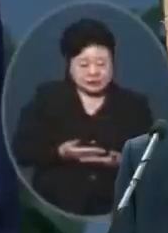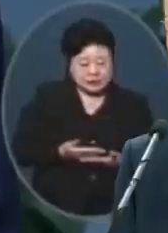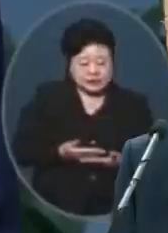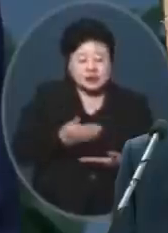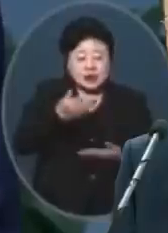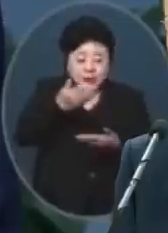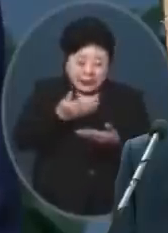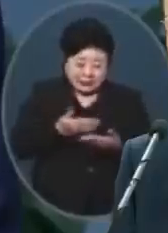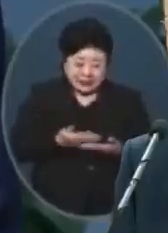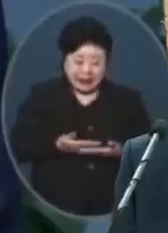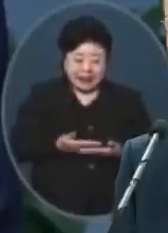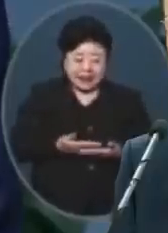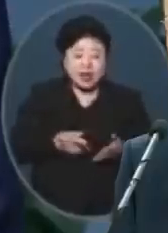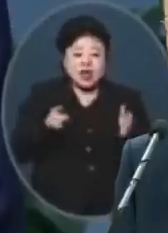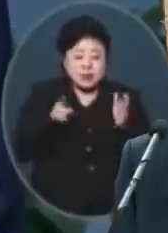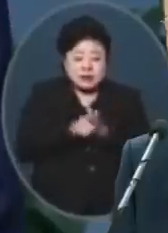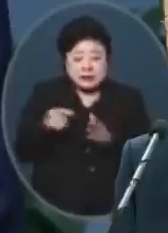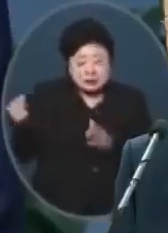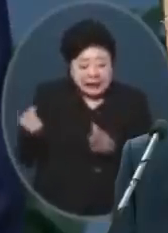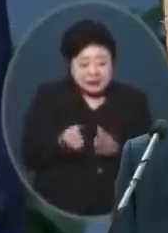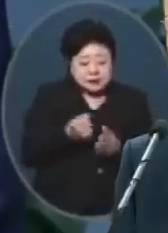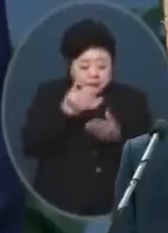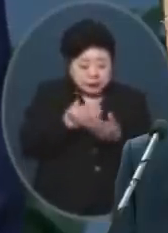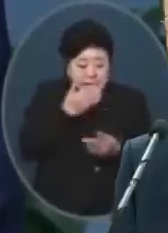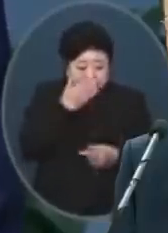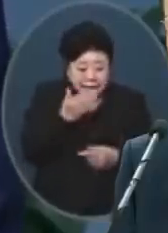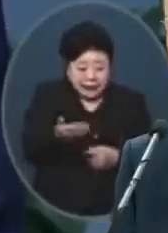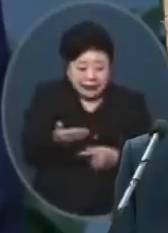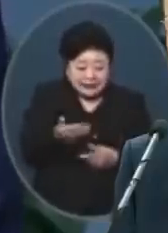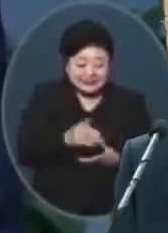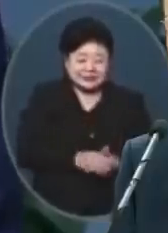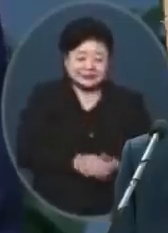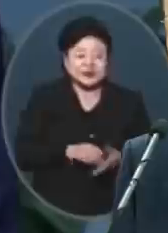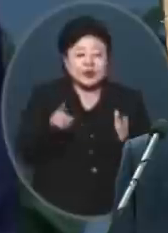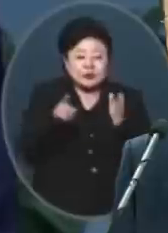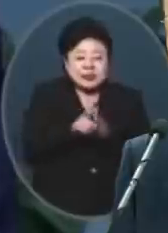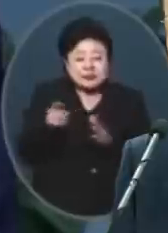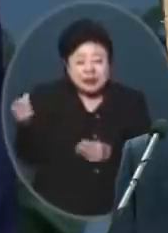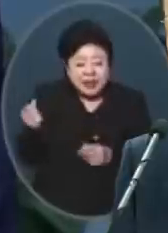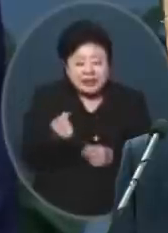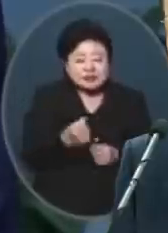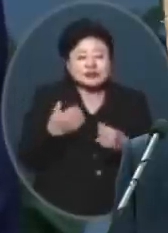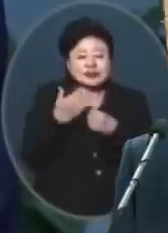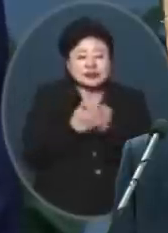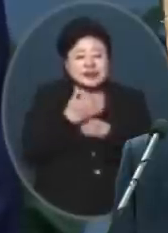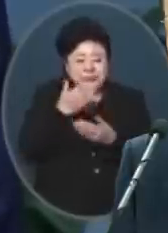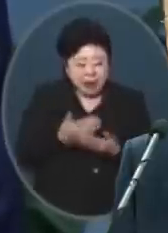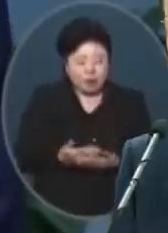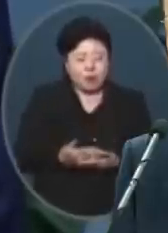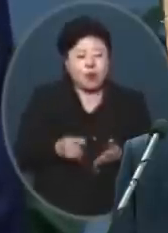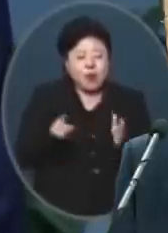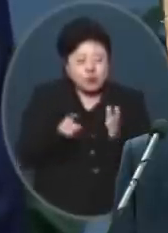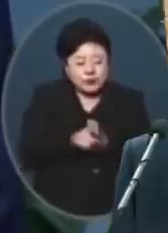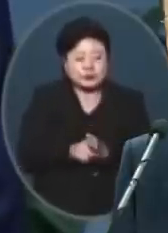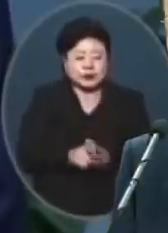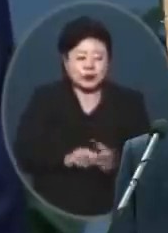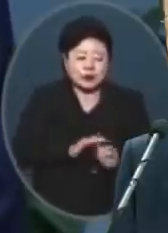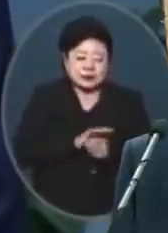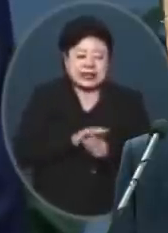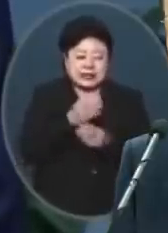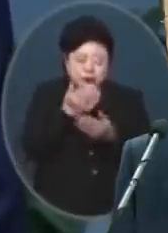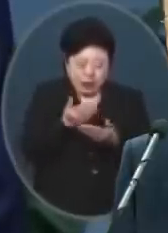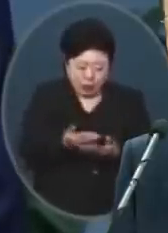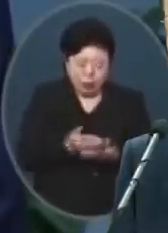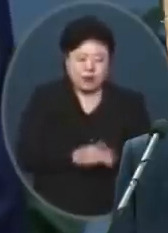받는데 믿음으로 받은 것입니다 믿음으로 은혜를 받고 믿음으로